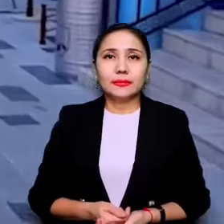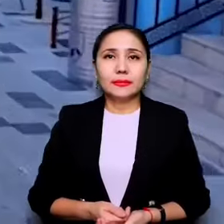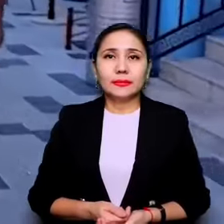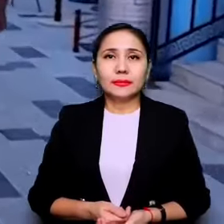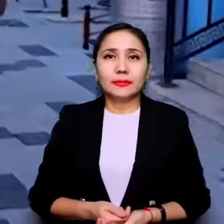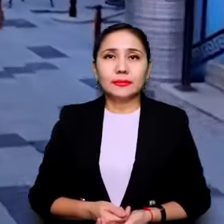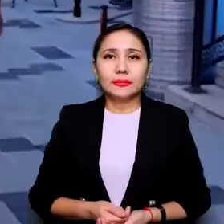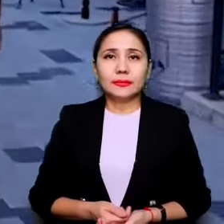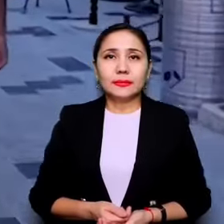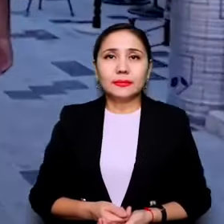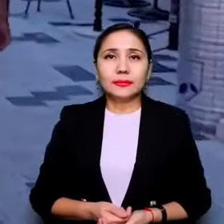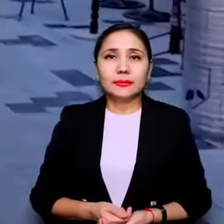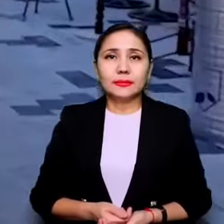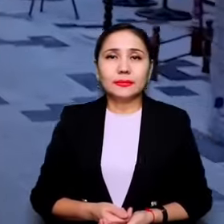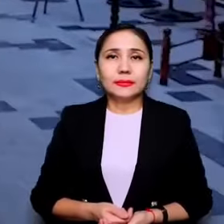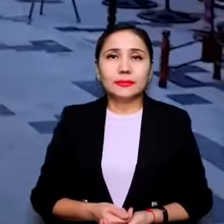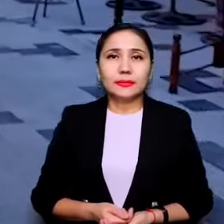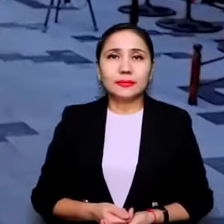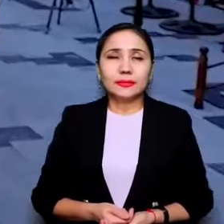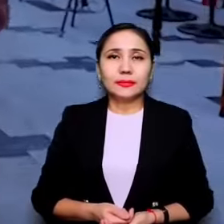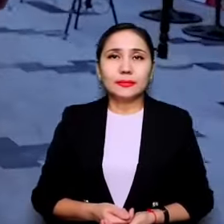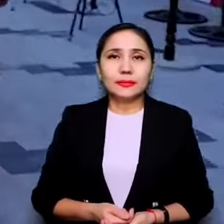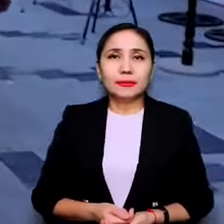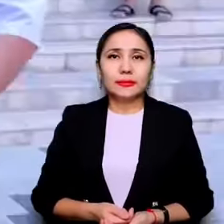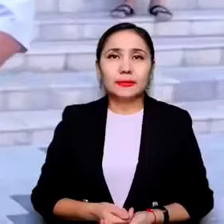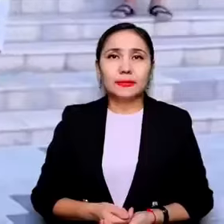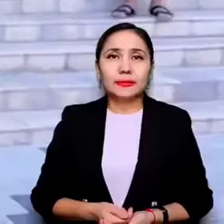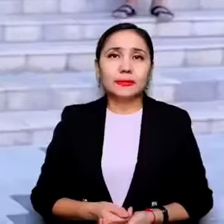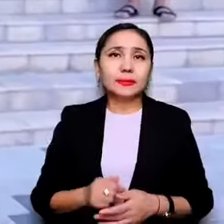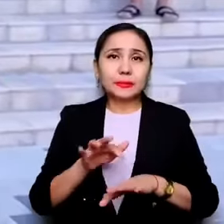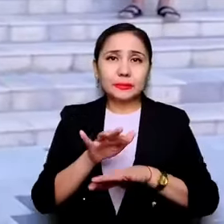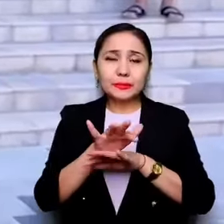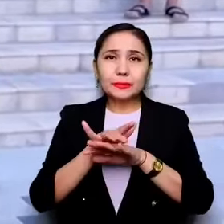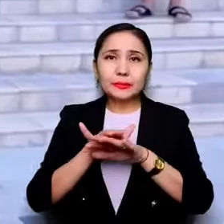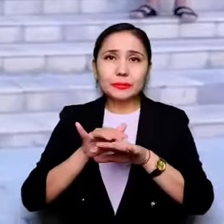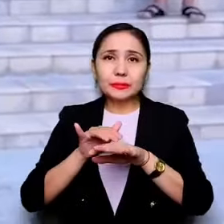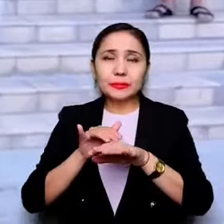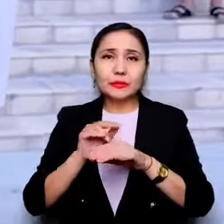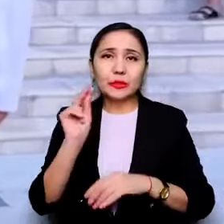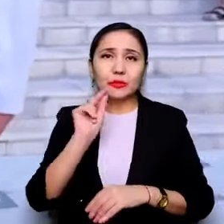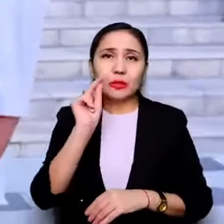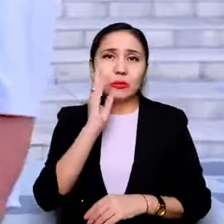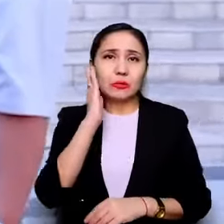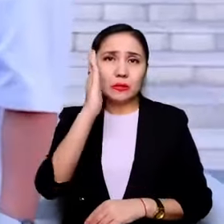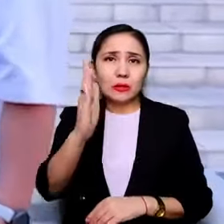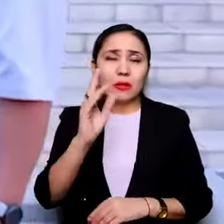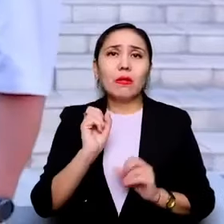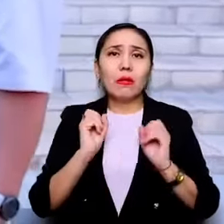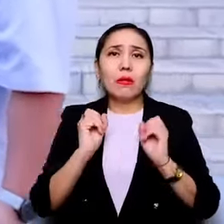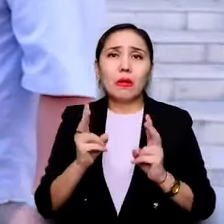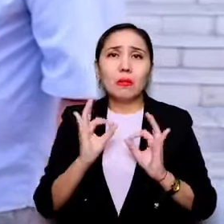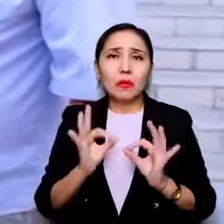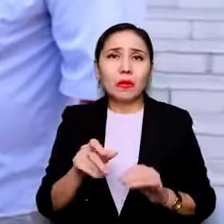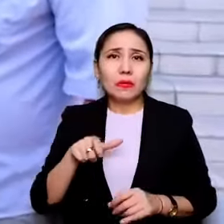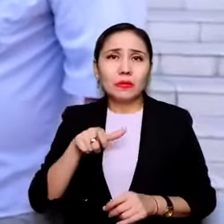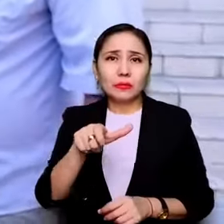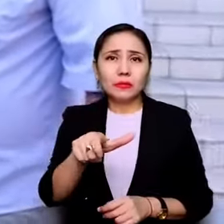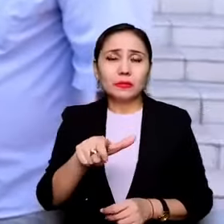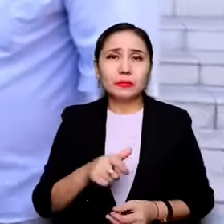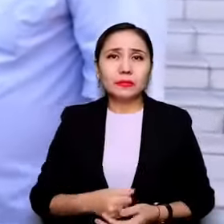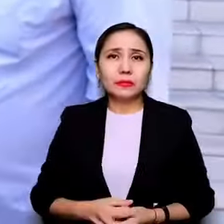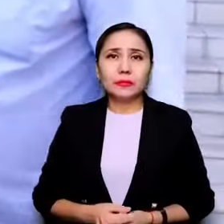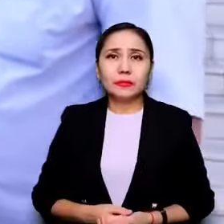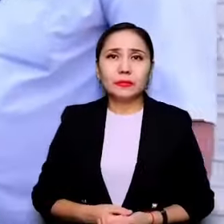tilida gaplashayotgan yo'lovchilarni oldiga bordi. Kechirasiz. Chilonzorga qanaqa borsa bo'ladi?